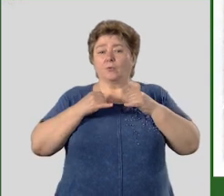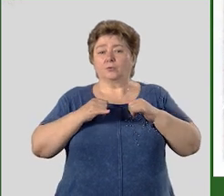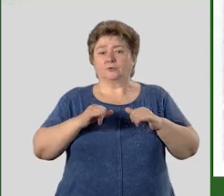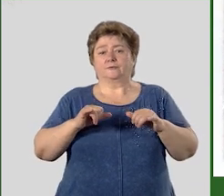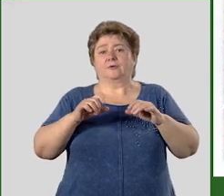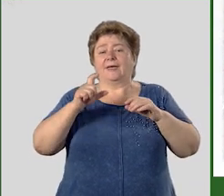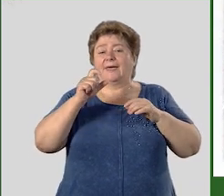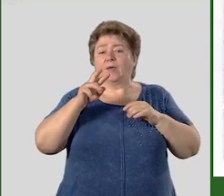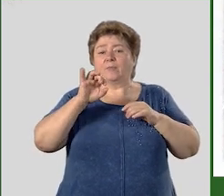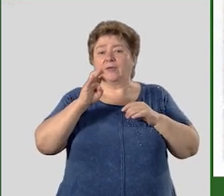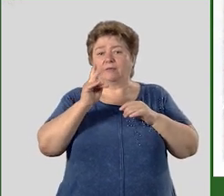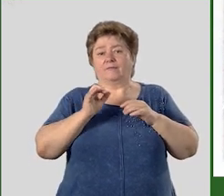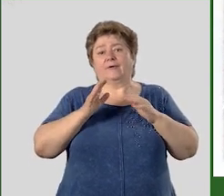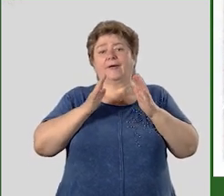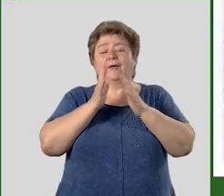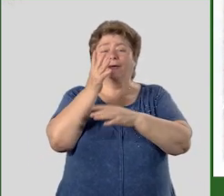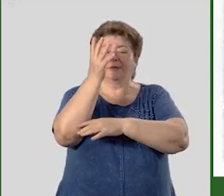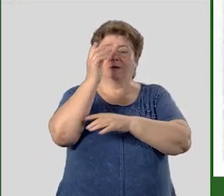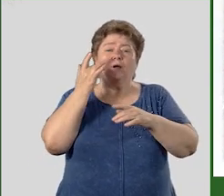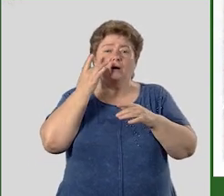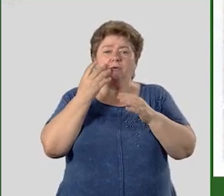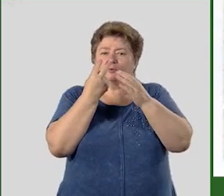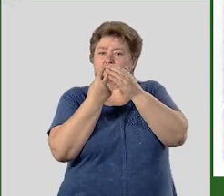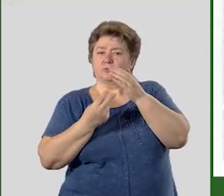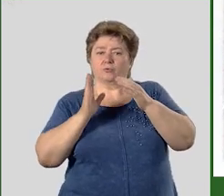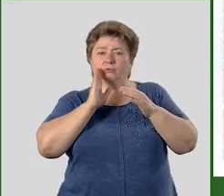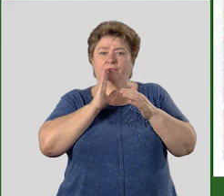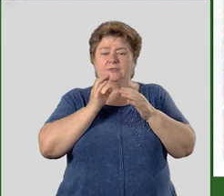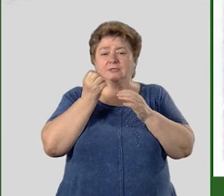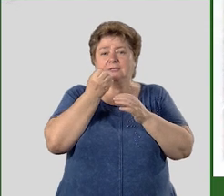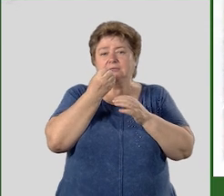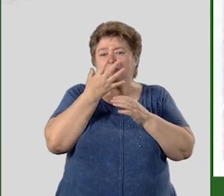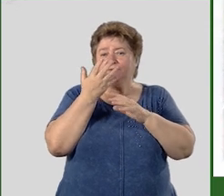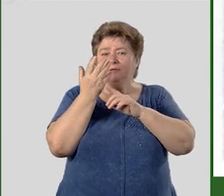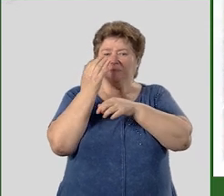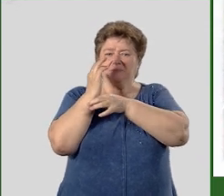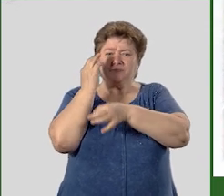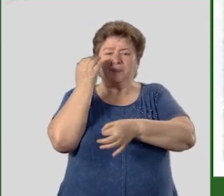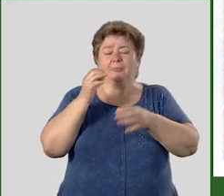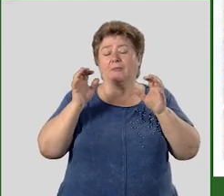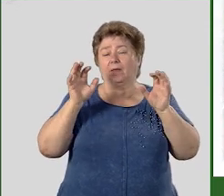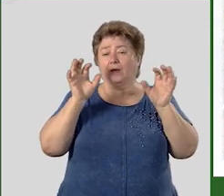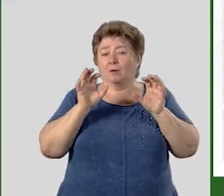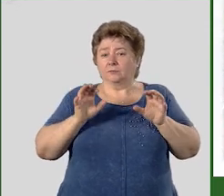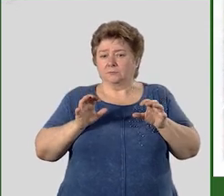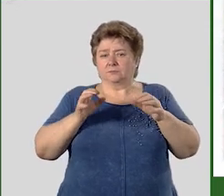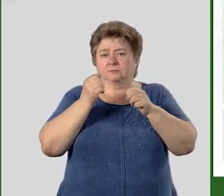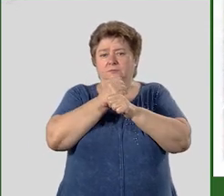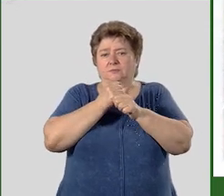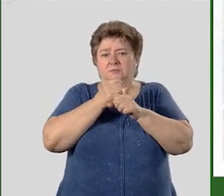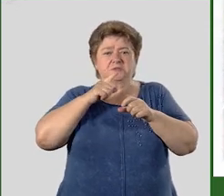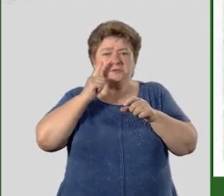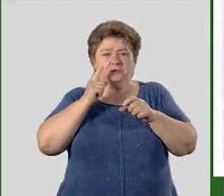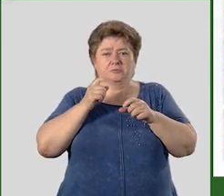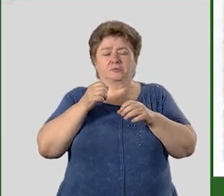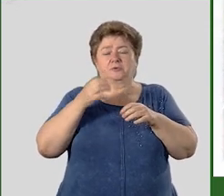Удивительно эбеновое дерево, которое тонет в воде. Цвет его древесины бурый, черный или